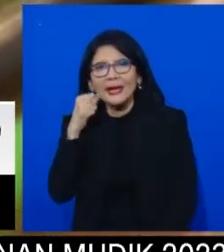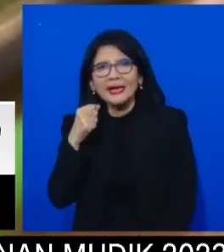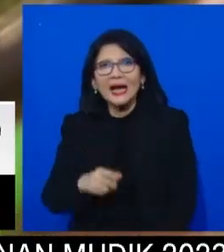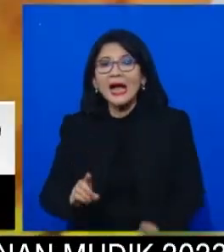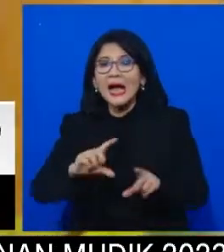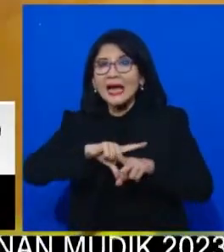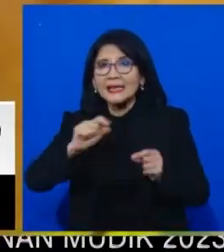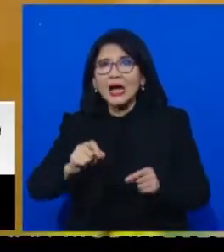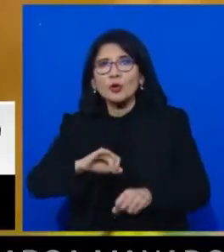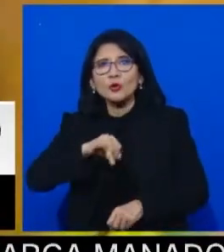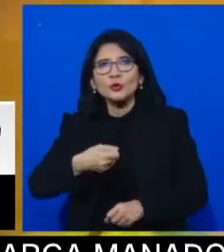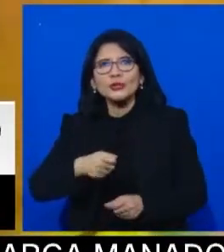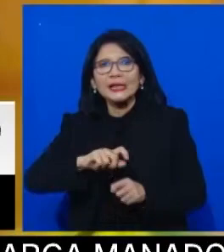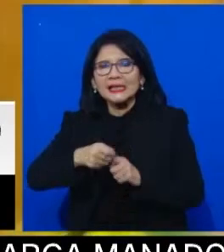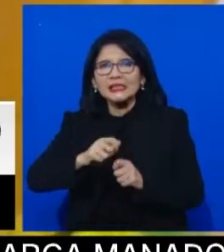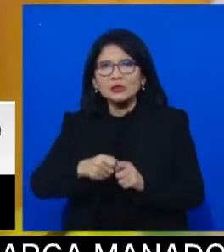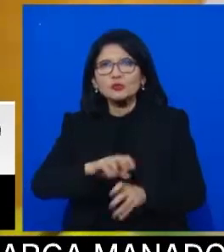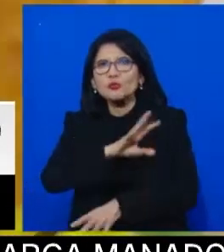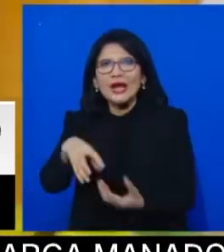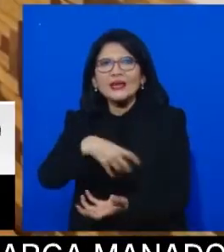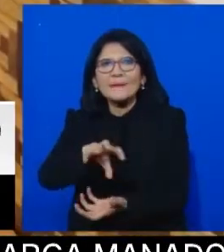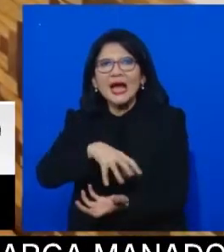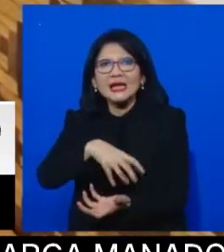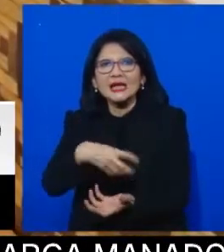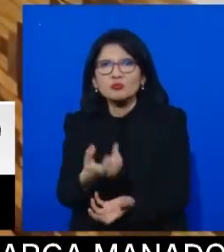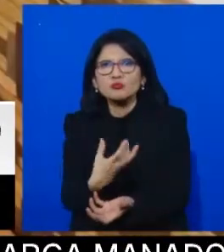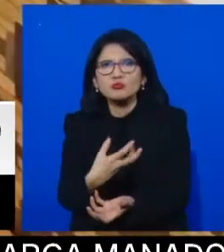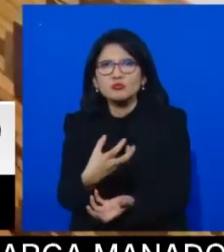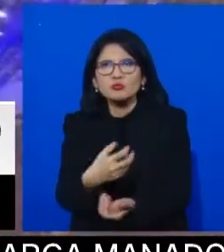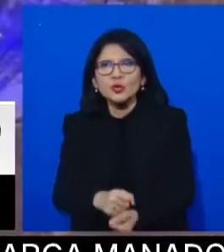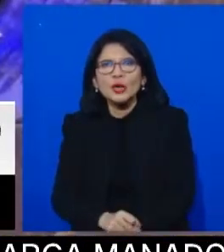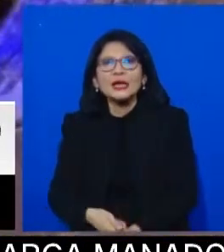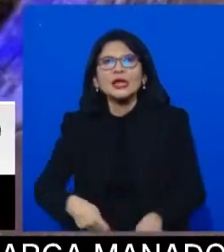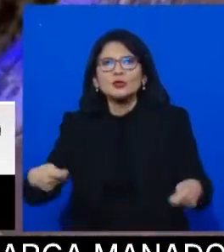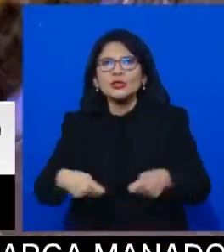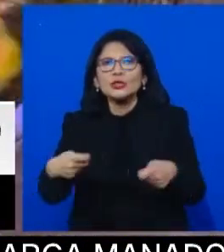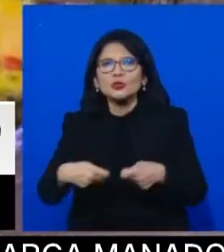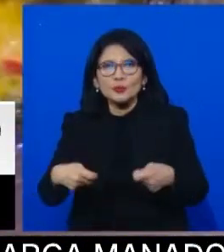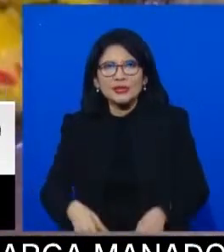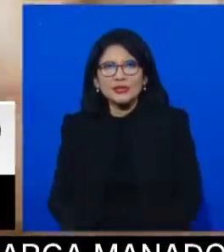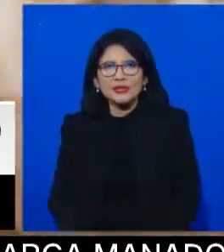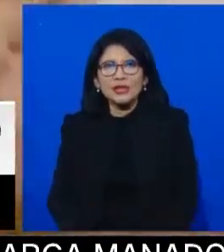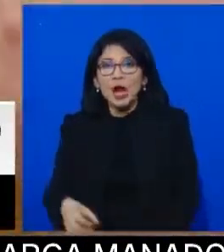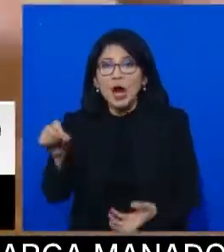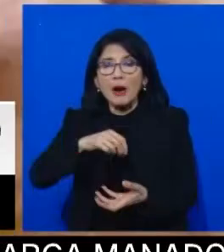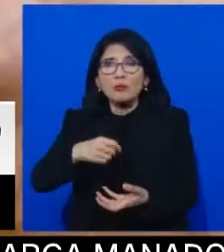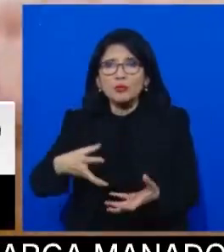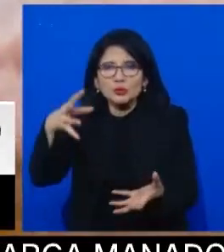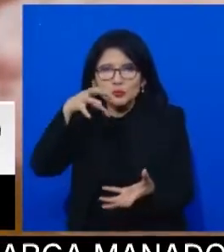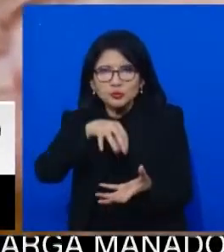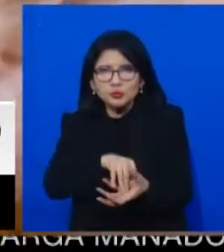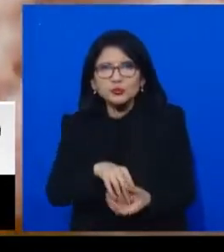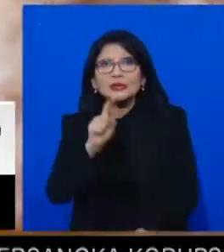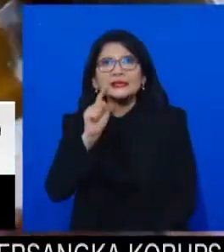jeruk, kemiri, dan bubuk ketumbar di blender menjadi satu lalu ditumis hingga matang. Bumbu kemudian dimarinasi ke satu